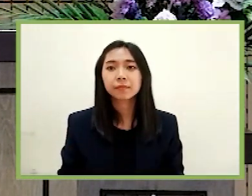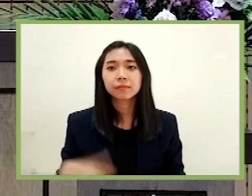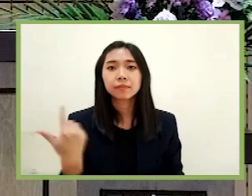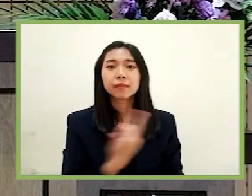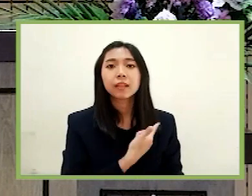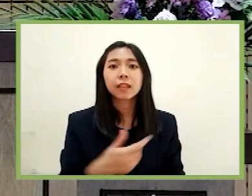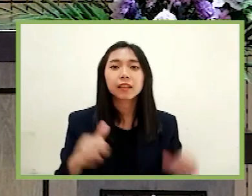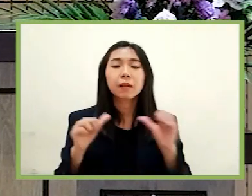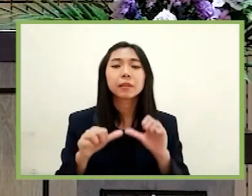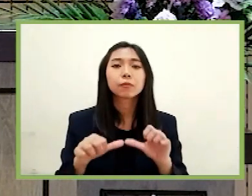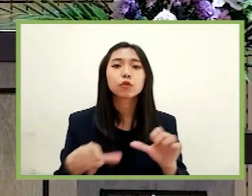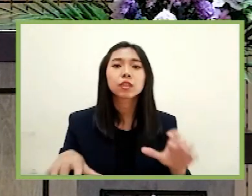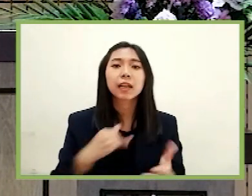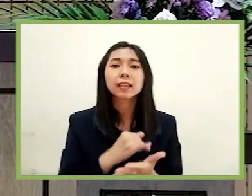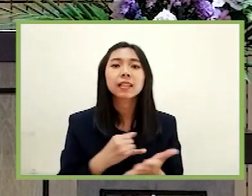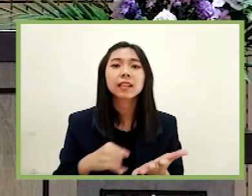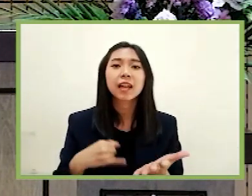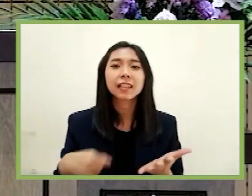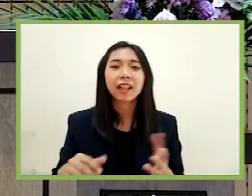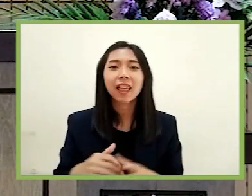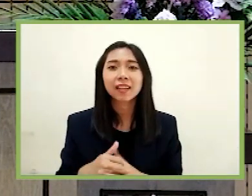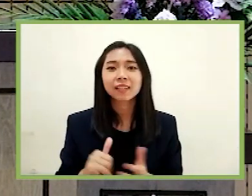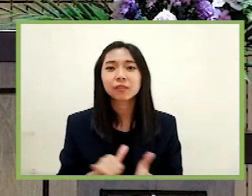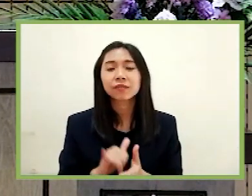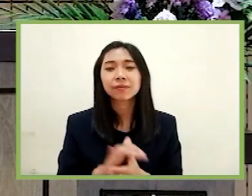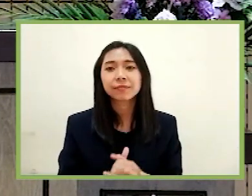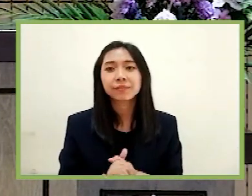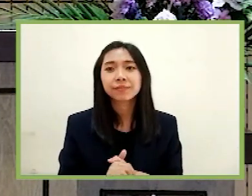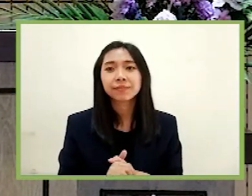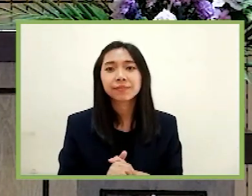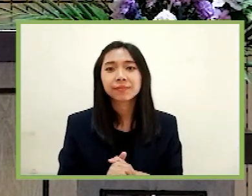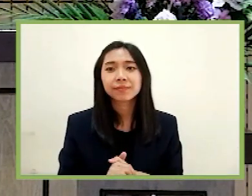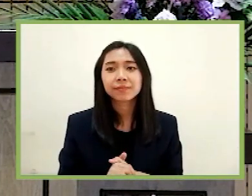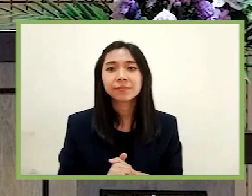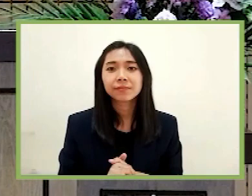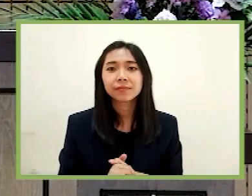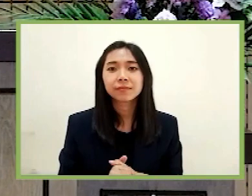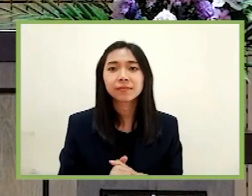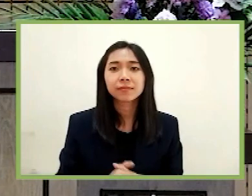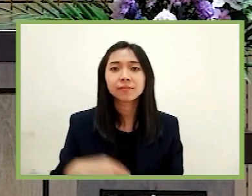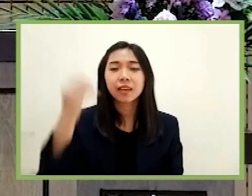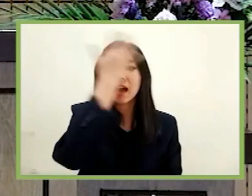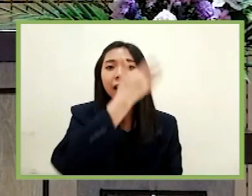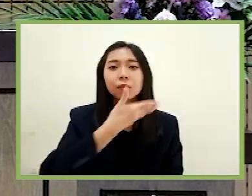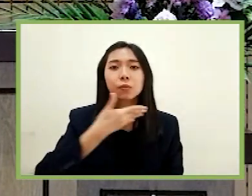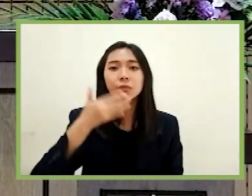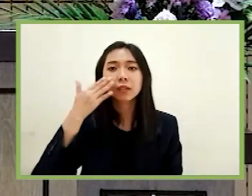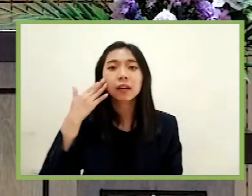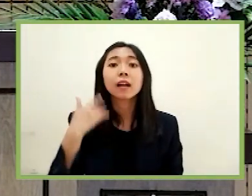meneruskan nilai-nilai Keabadian itu anugerah kehidupan